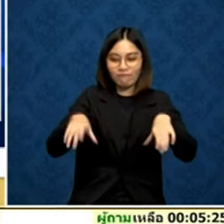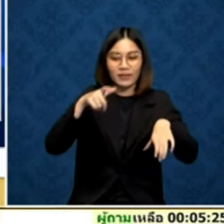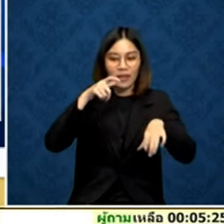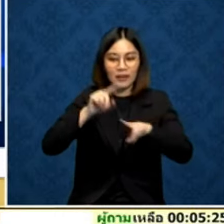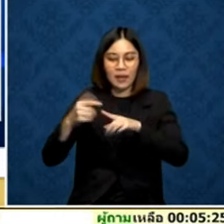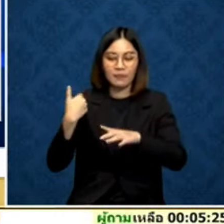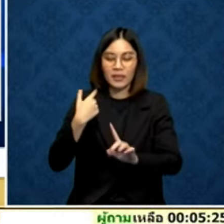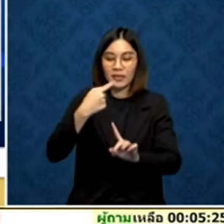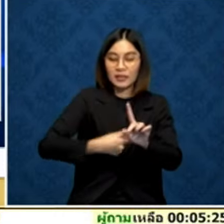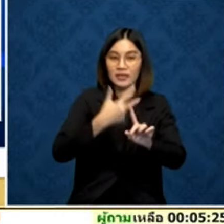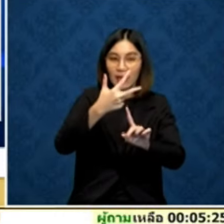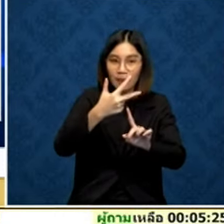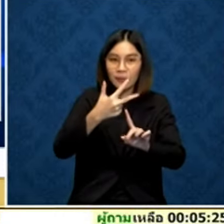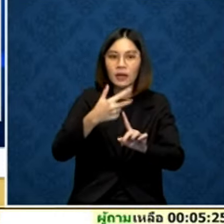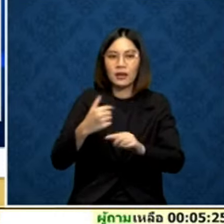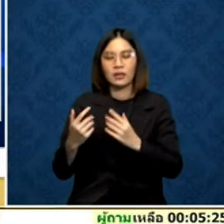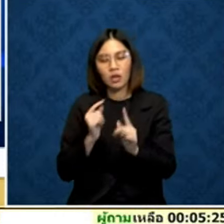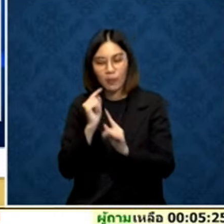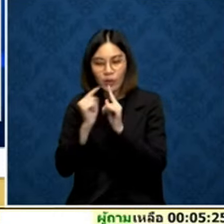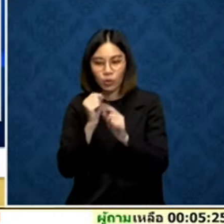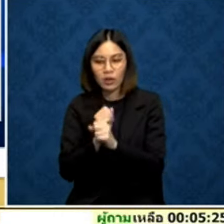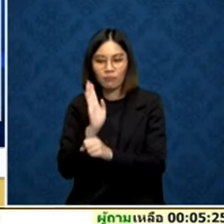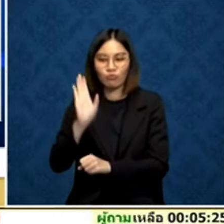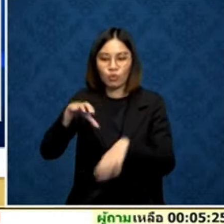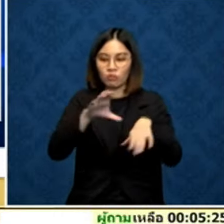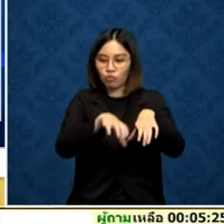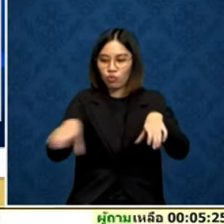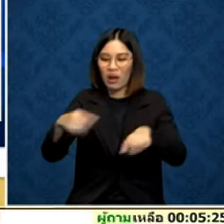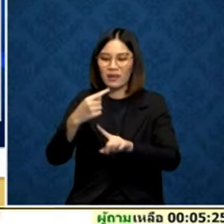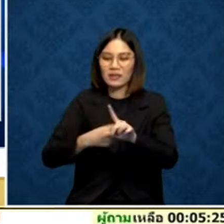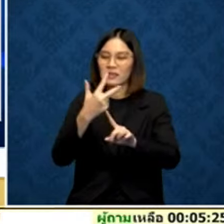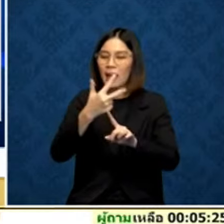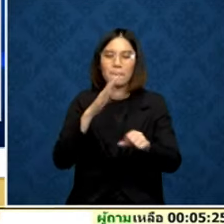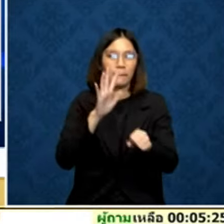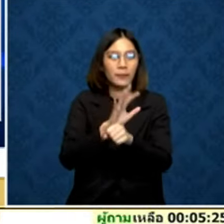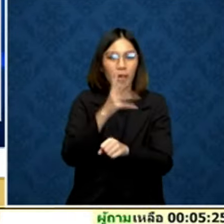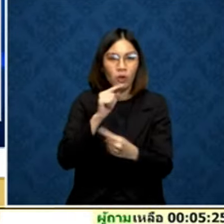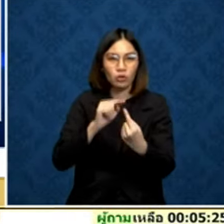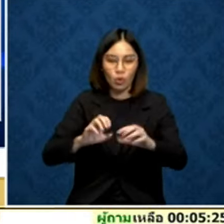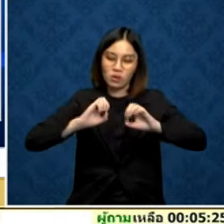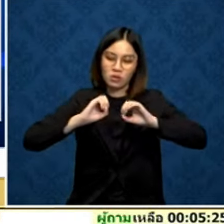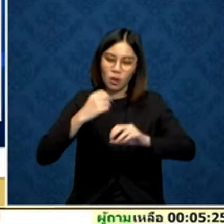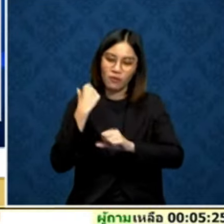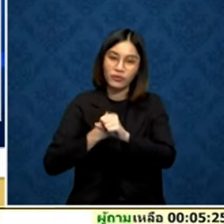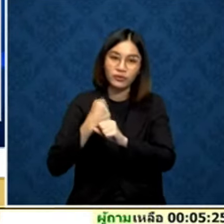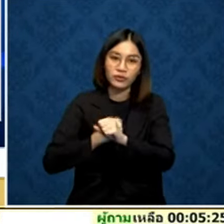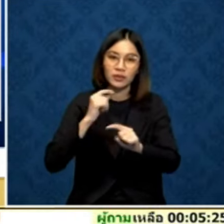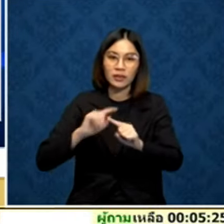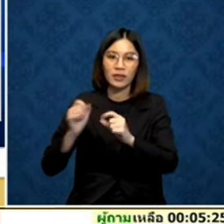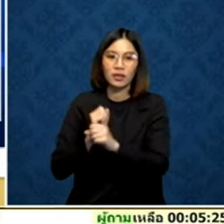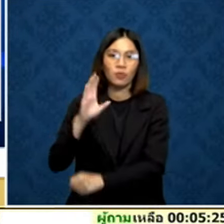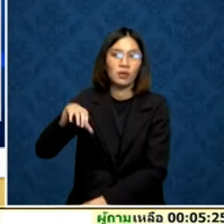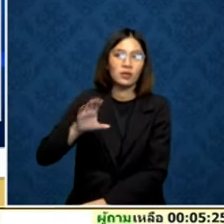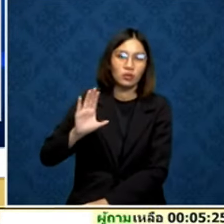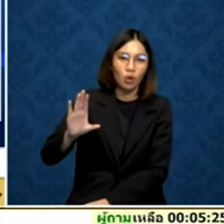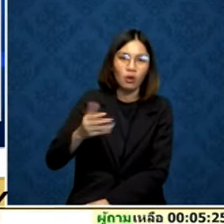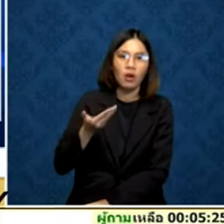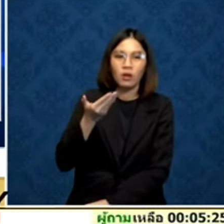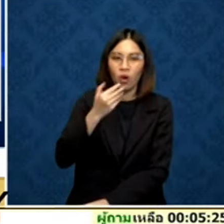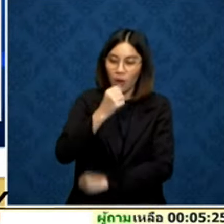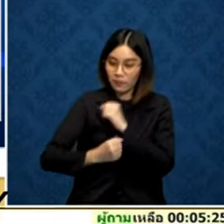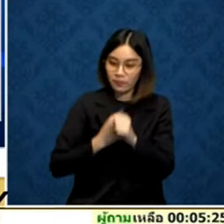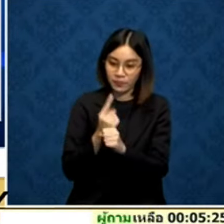เดือนแต่จากการที่ไปพูดคุยกับบริษัทใหญ่ๆเนี่ย3เดือนเนี่ยไม่เพียงพอกับการที่เขามาเทรนงานที่ในบริษัทเขาก็ขอสักปี